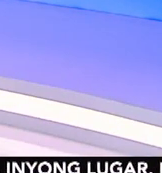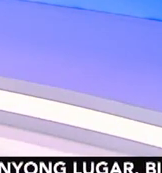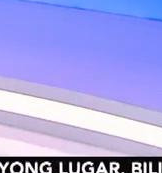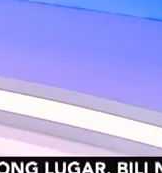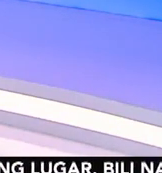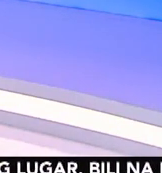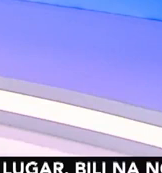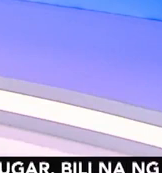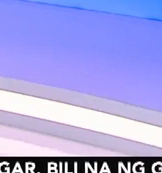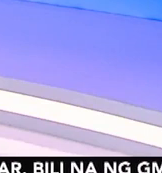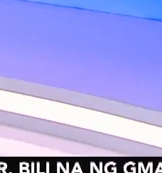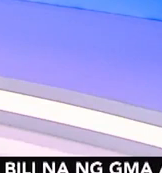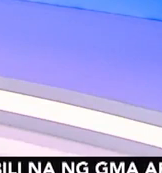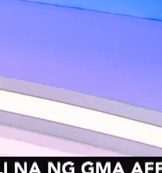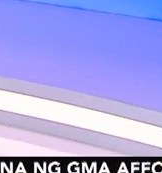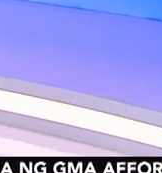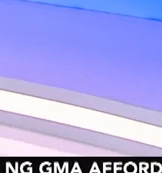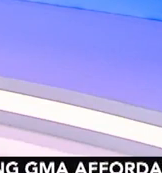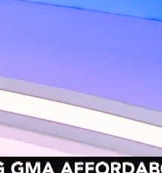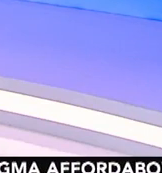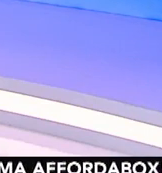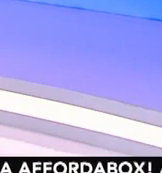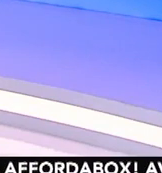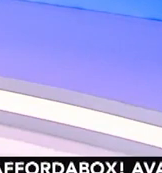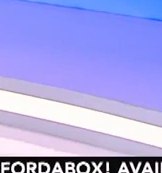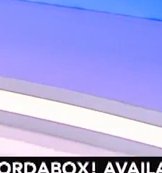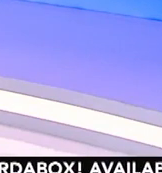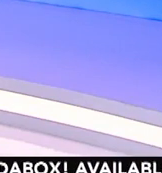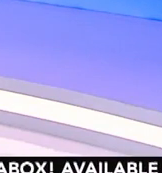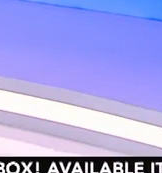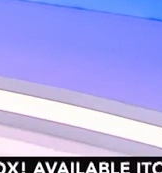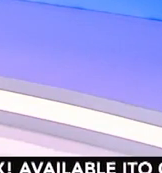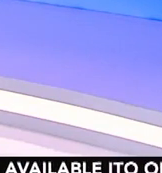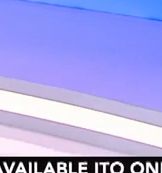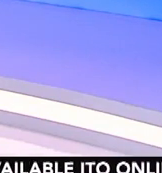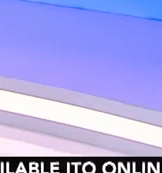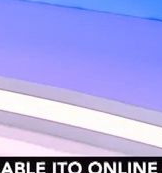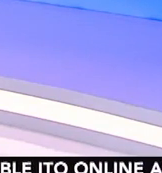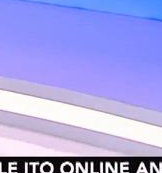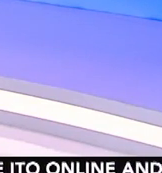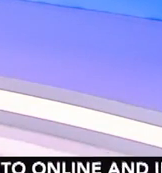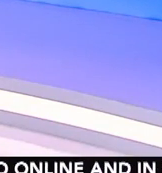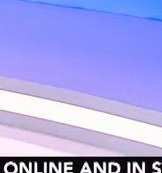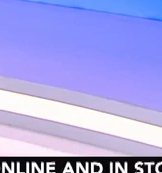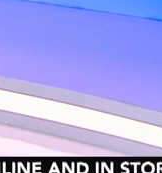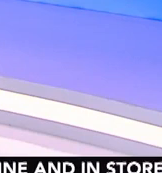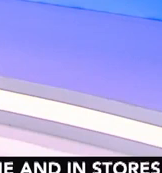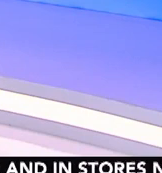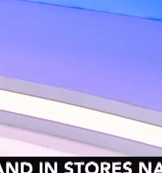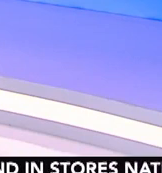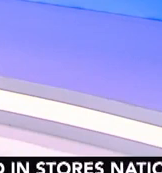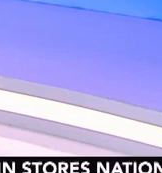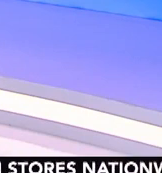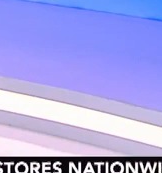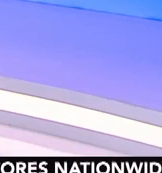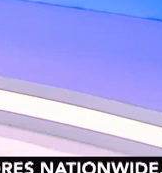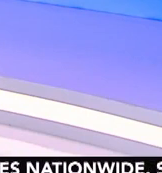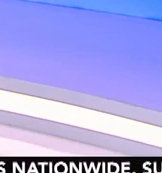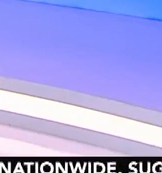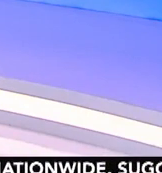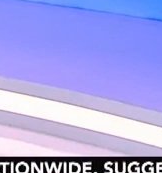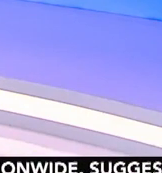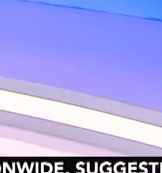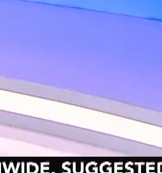pagharap niya sa media, sinabi ni Liu na umaasang China na tatalakayan ng kasalukuyang administrasyon ng joint exploration sa West Philippine Sea